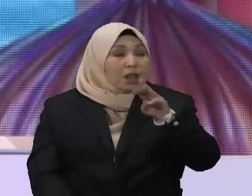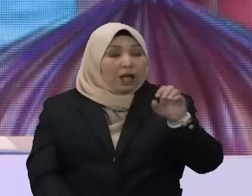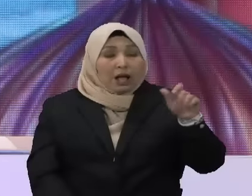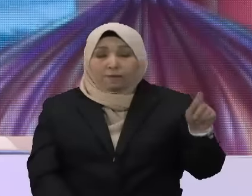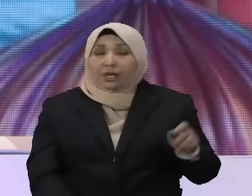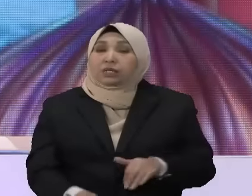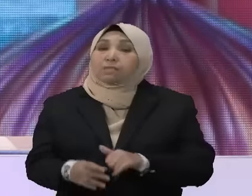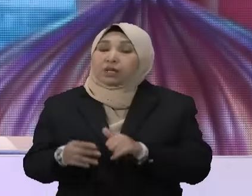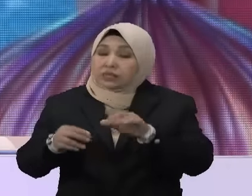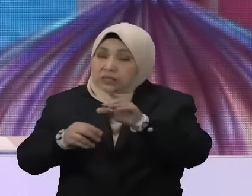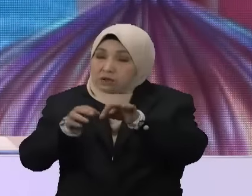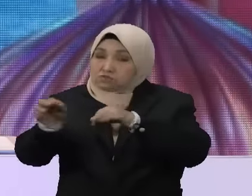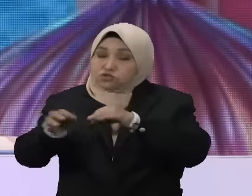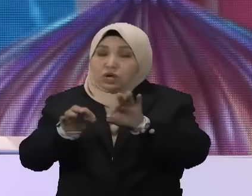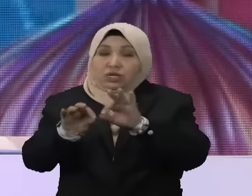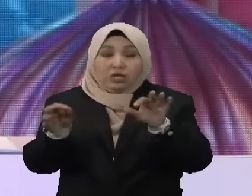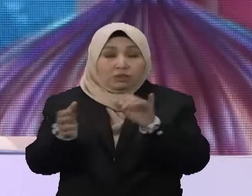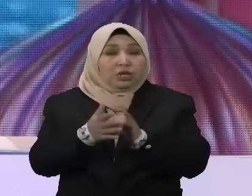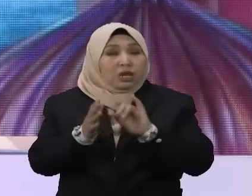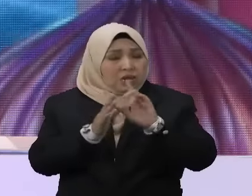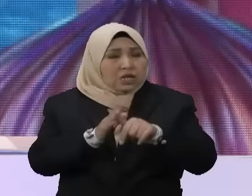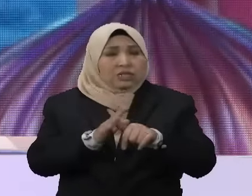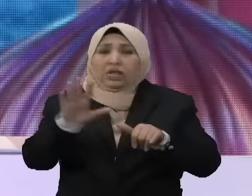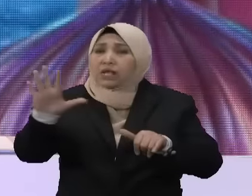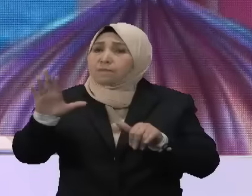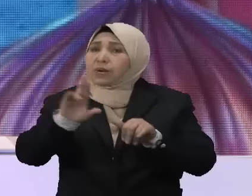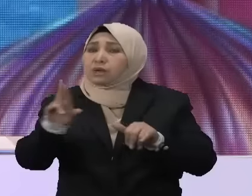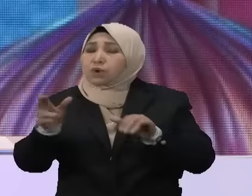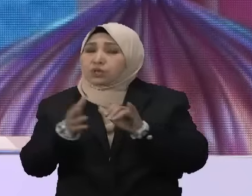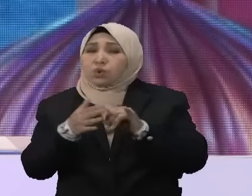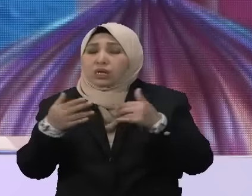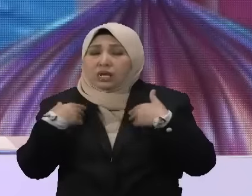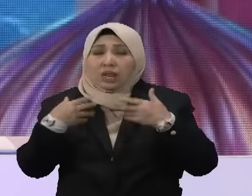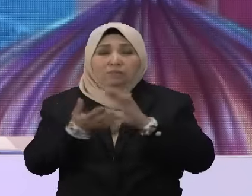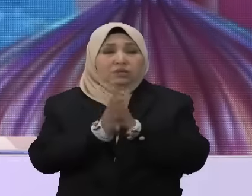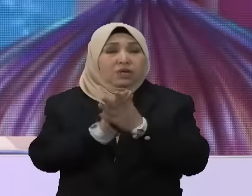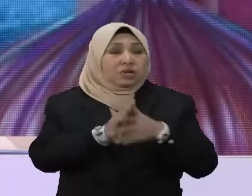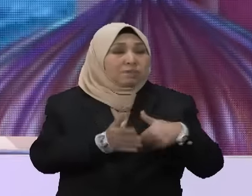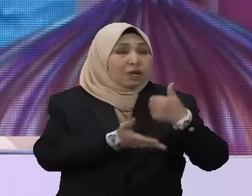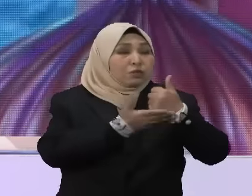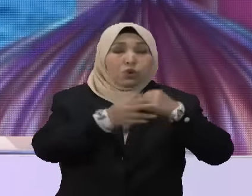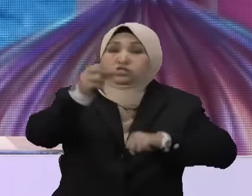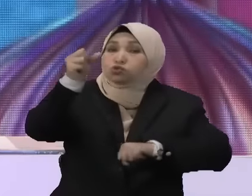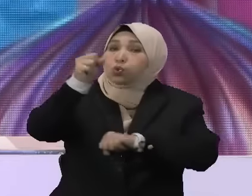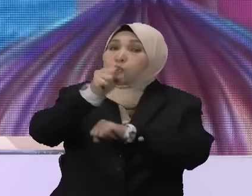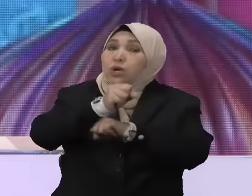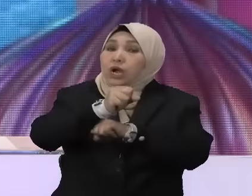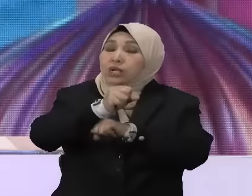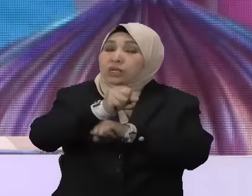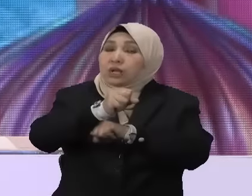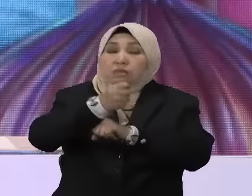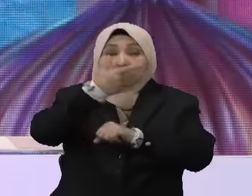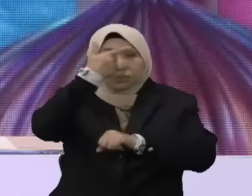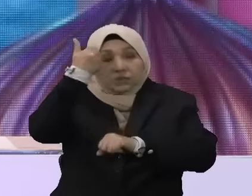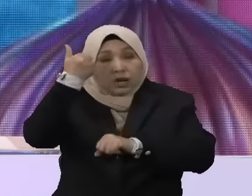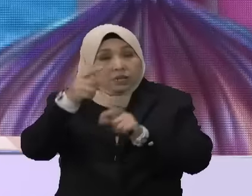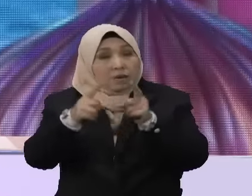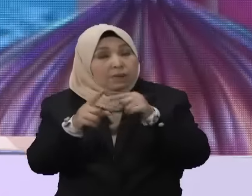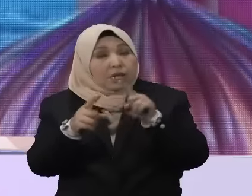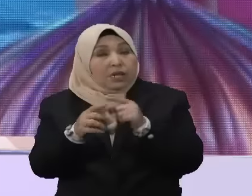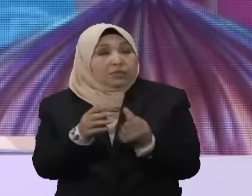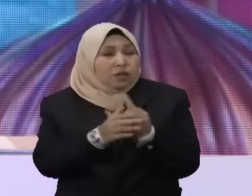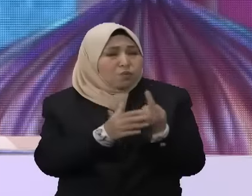ayat ke-9. Dan kemudian 5,000 itu adalah sebagai bantuan sokongan kerana apabila